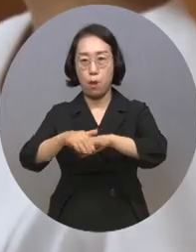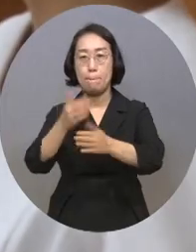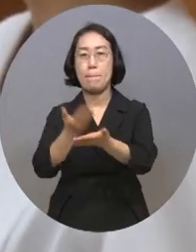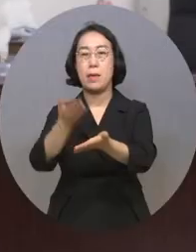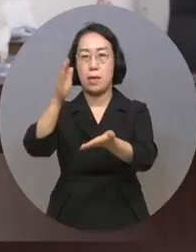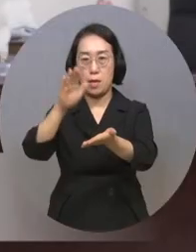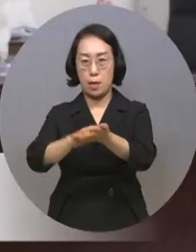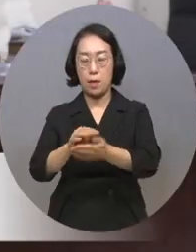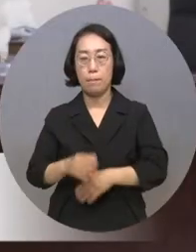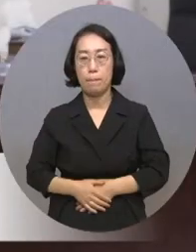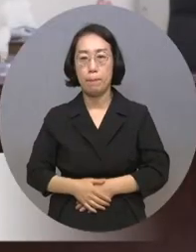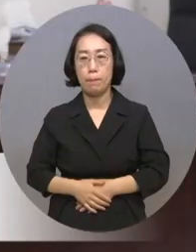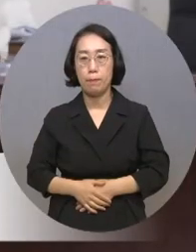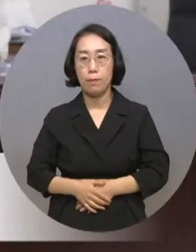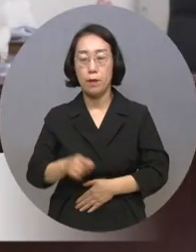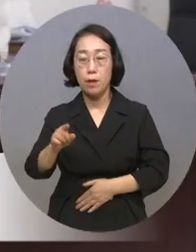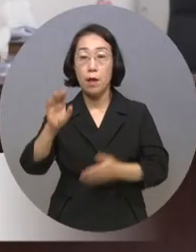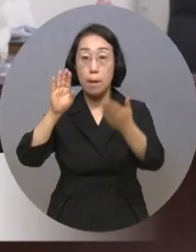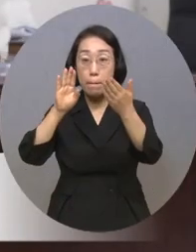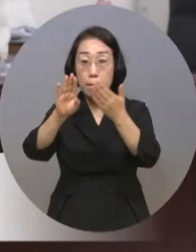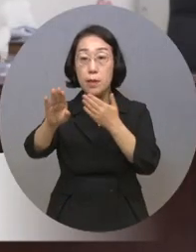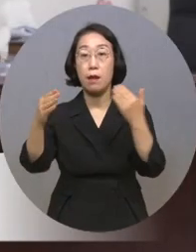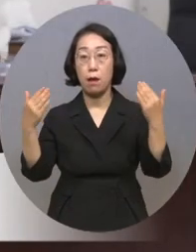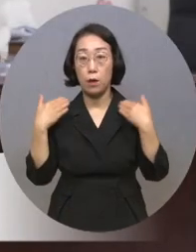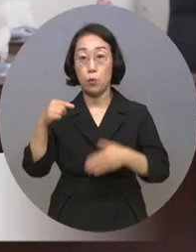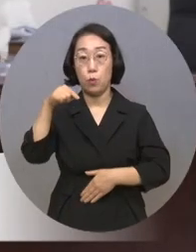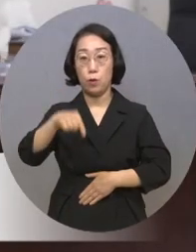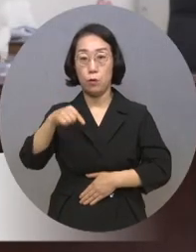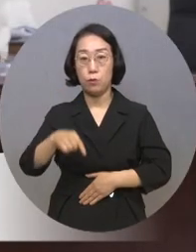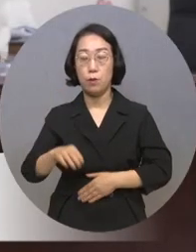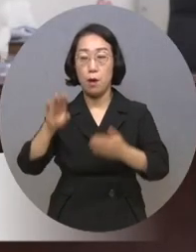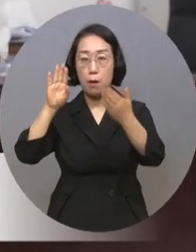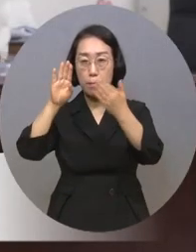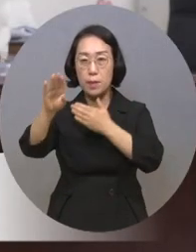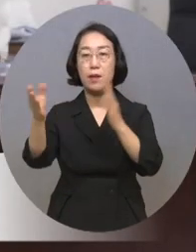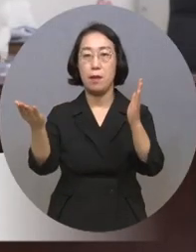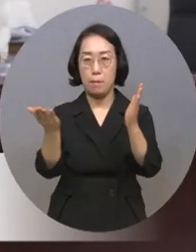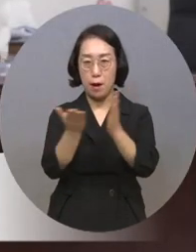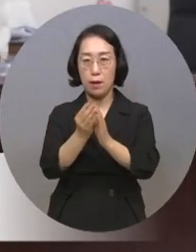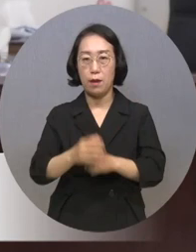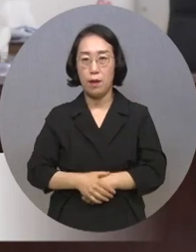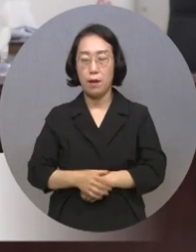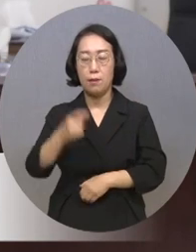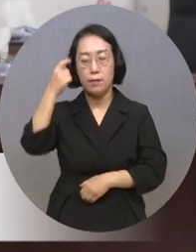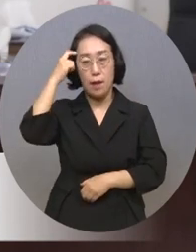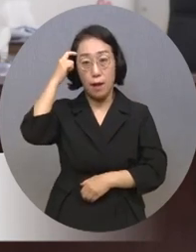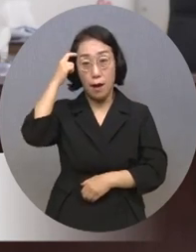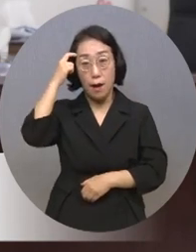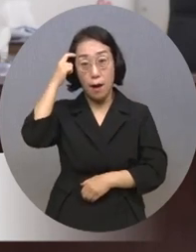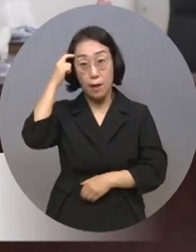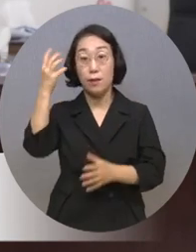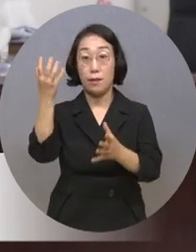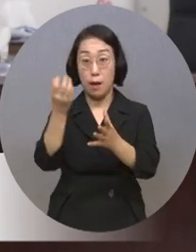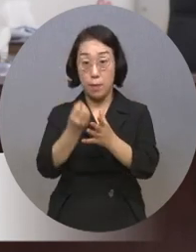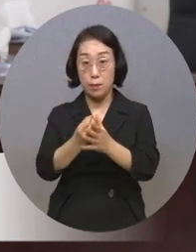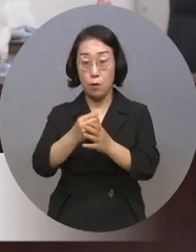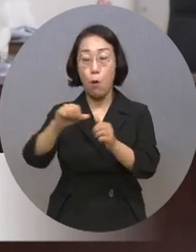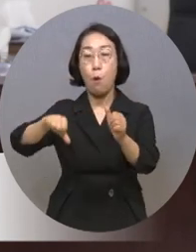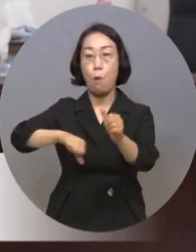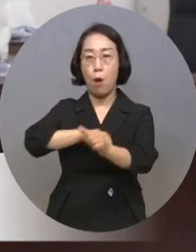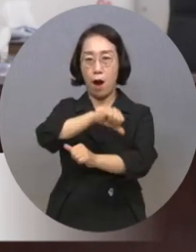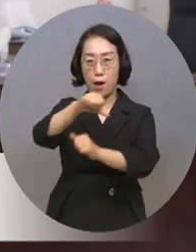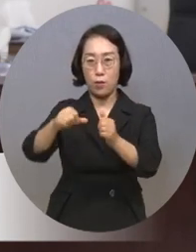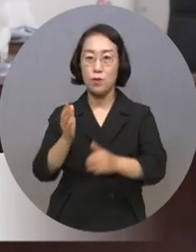프로젝트입니다. 그린스마트 미래학교는 그 미래지향적인 가치를 담아서 환경적인